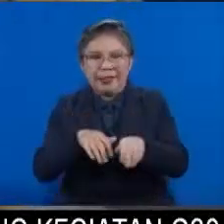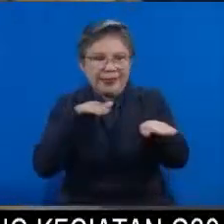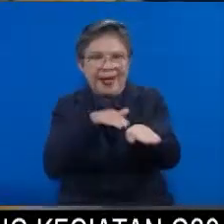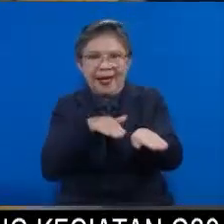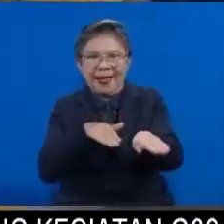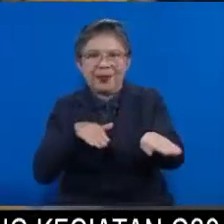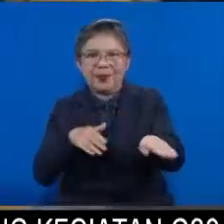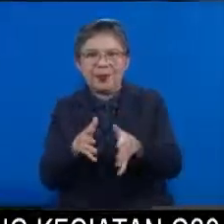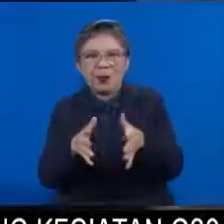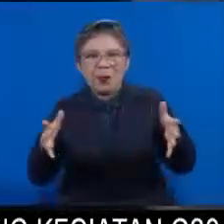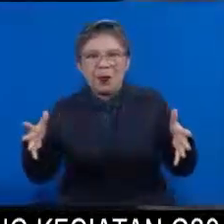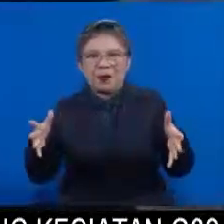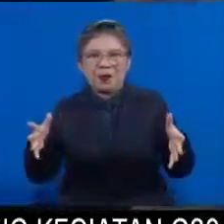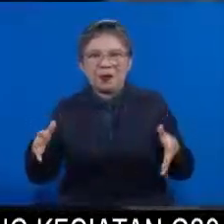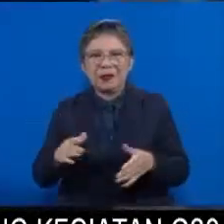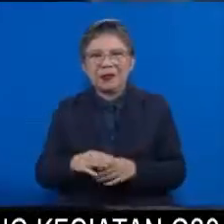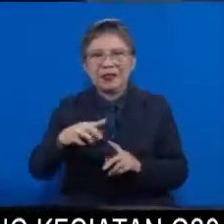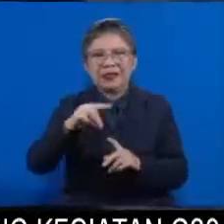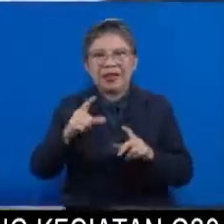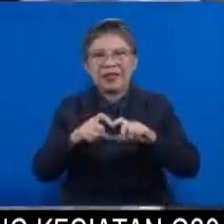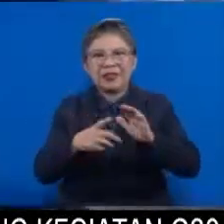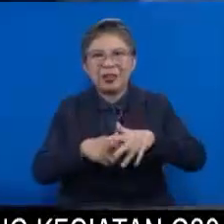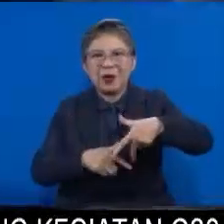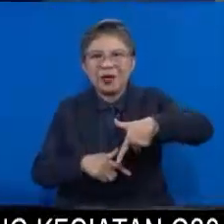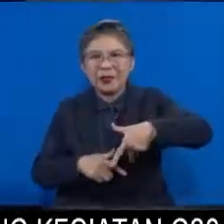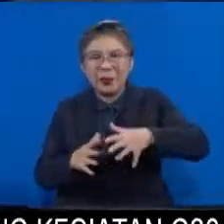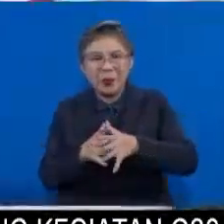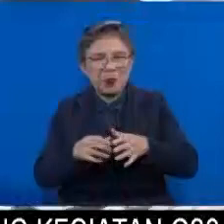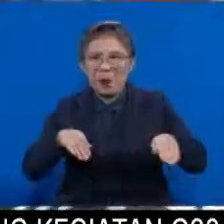biasa di lalu lintas jalur Trans Sulawesi.